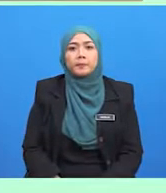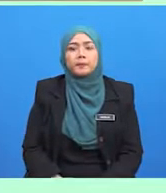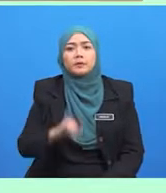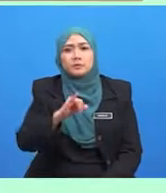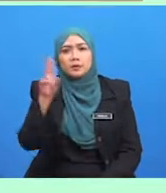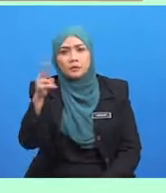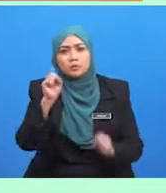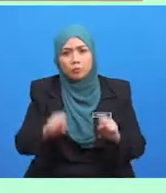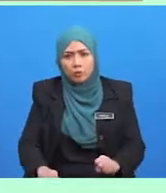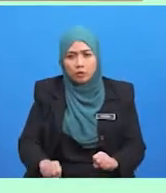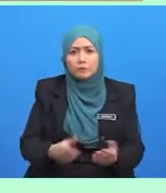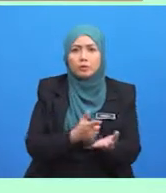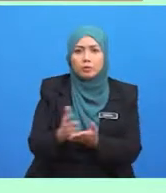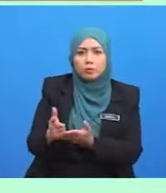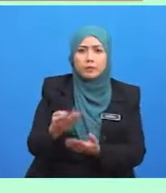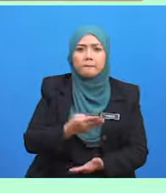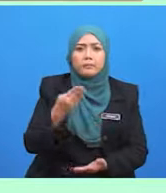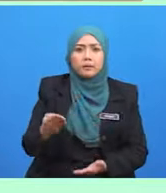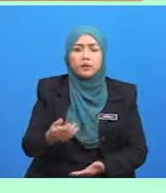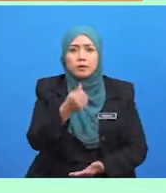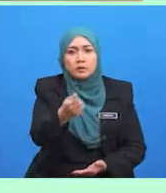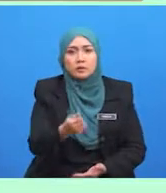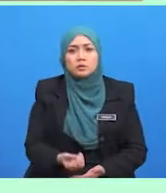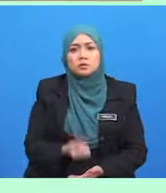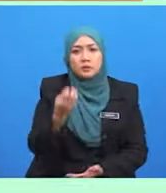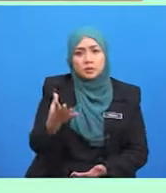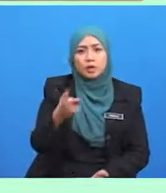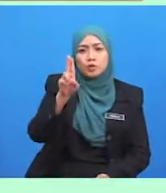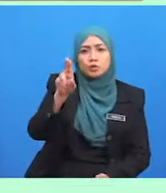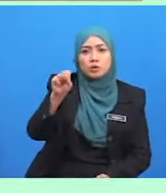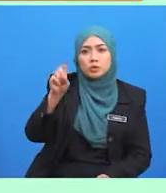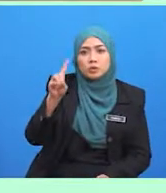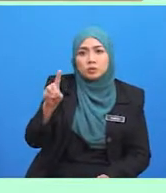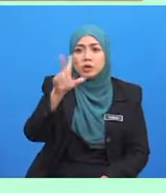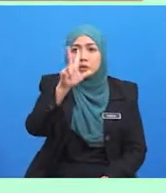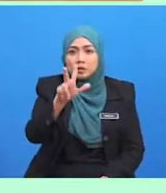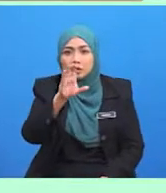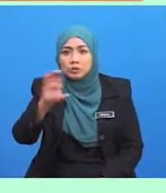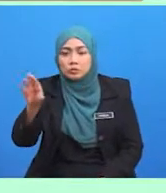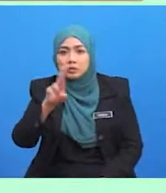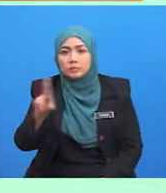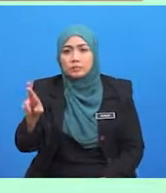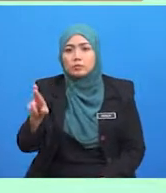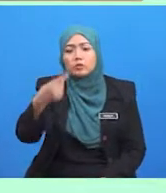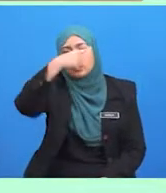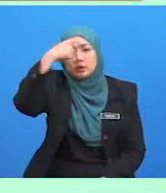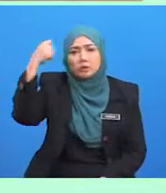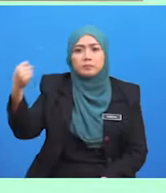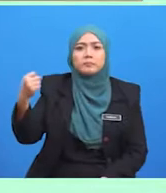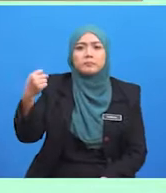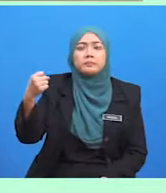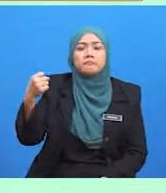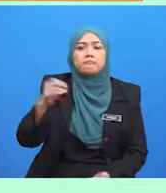Saya hanya boleh meluluskan pembelian anda sebanyak USD 300,000 kerana ia saja